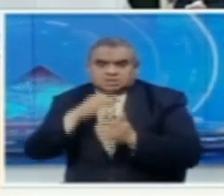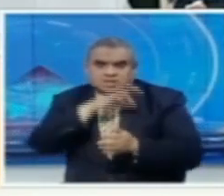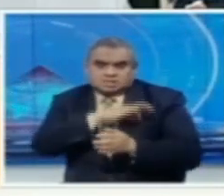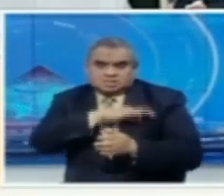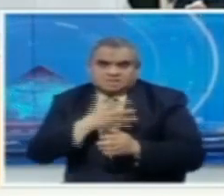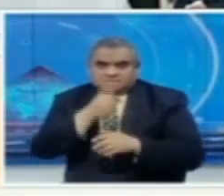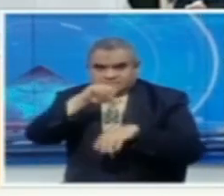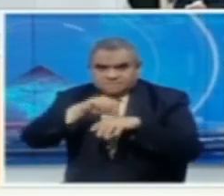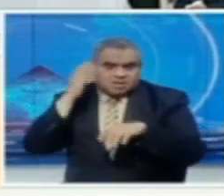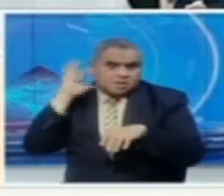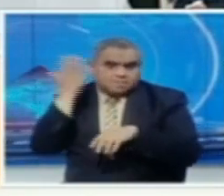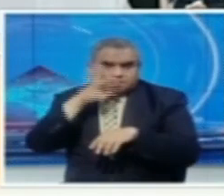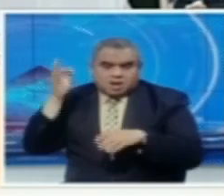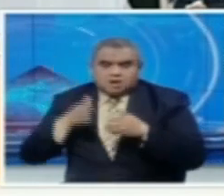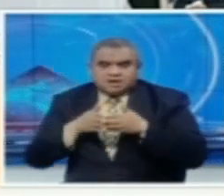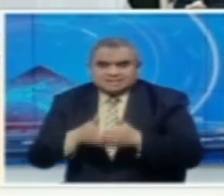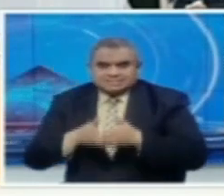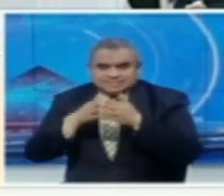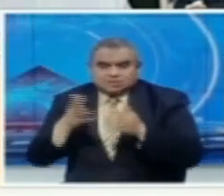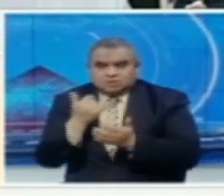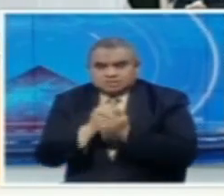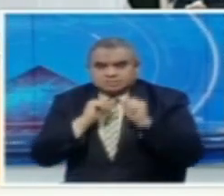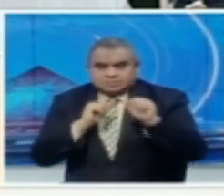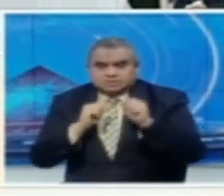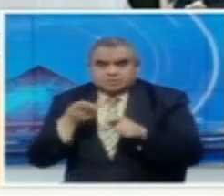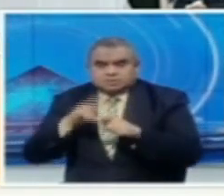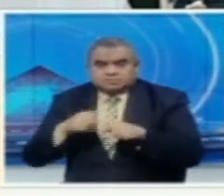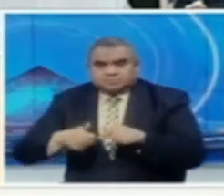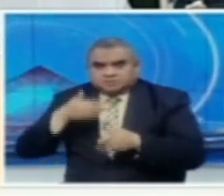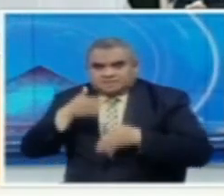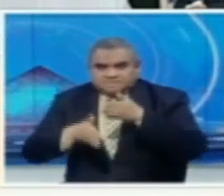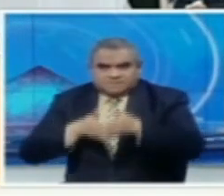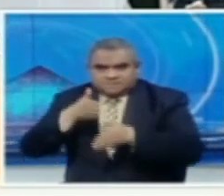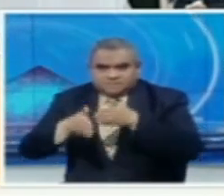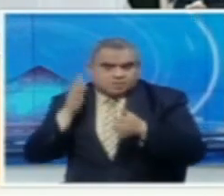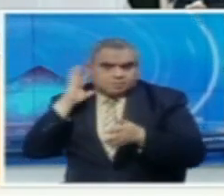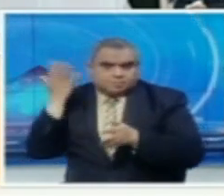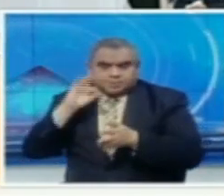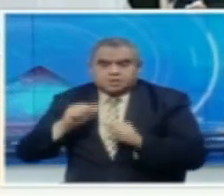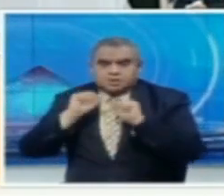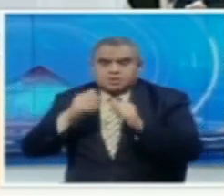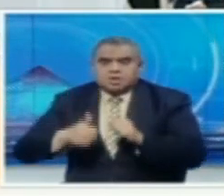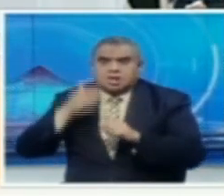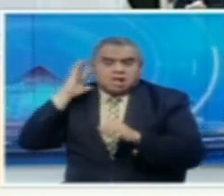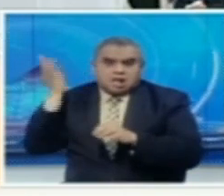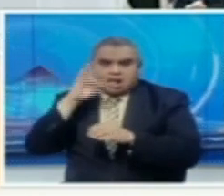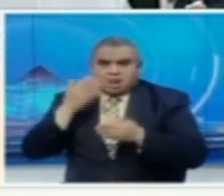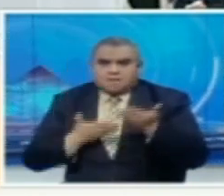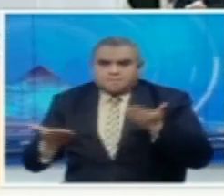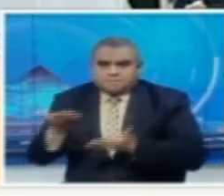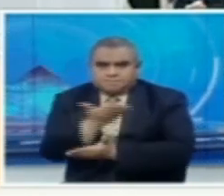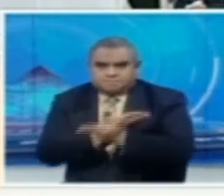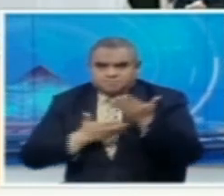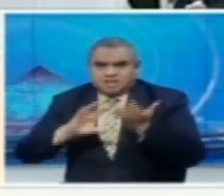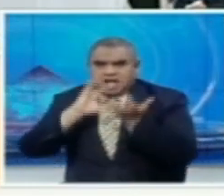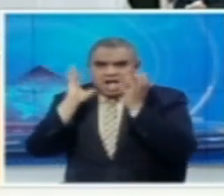الموقع الاستراتيجي والحيوي للقناة بما يساهم في أن تصبح من المناطق الرائدة والجاذبة على مستوى